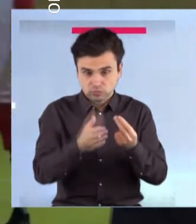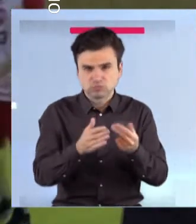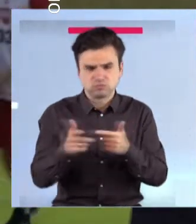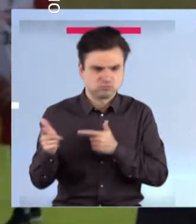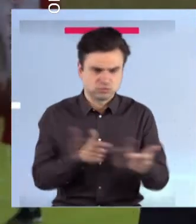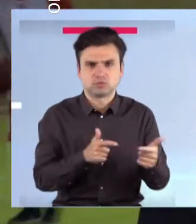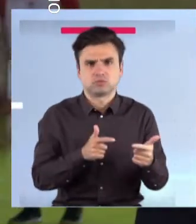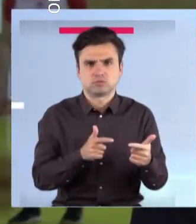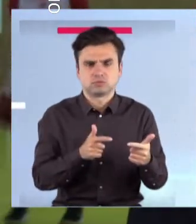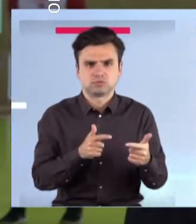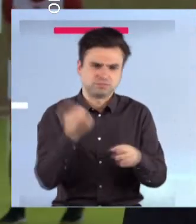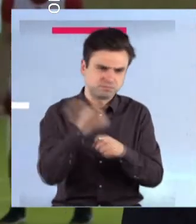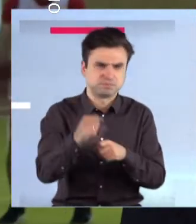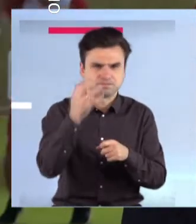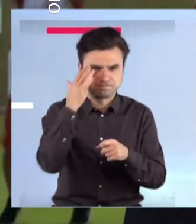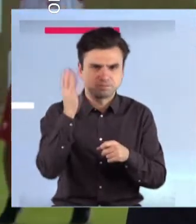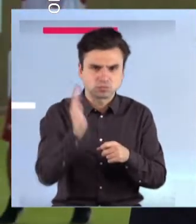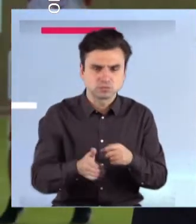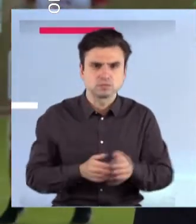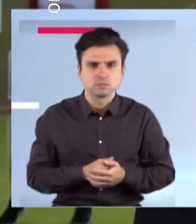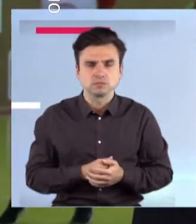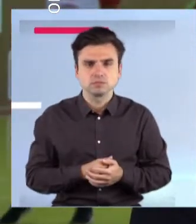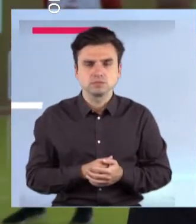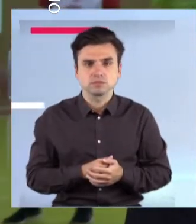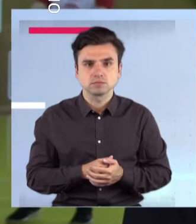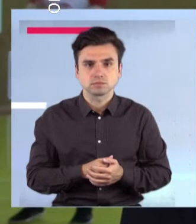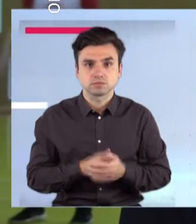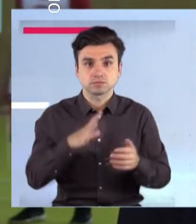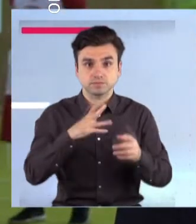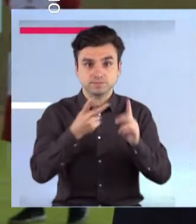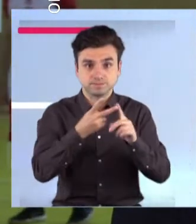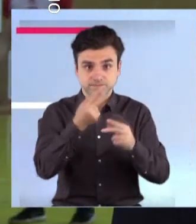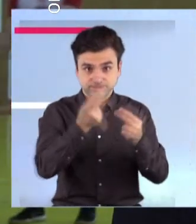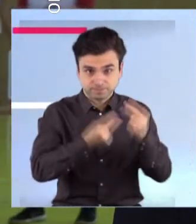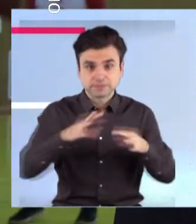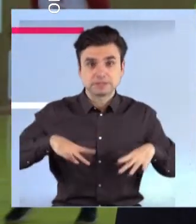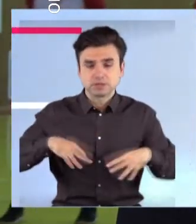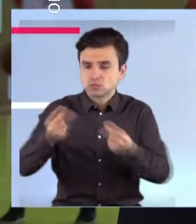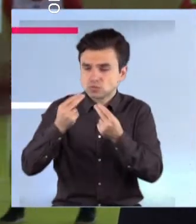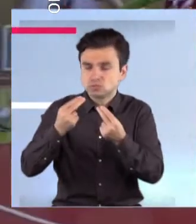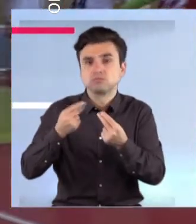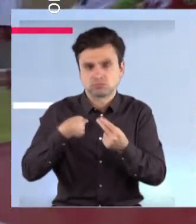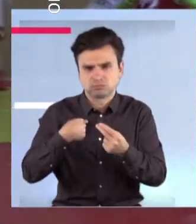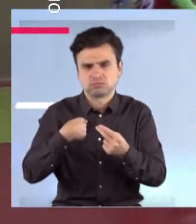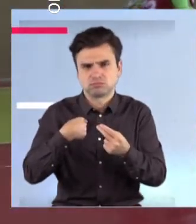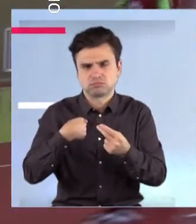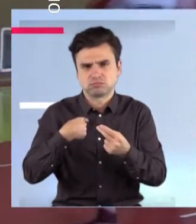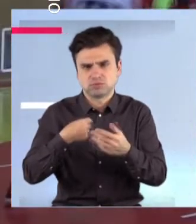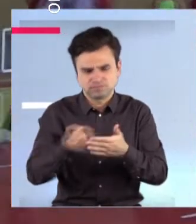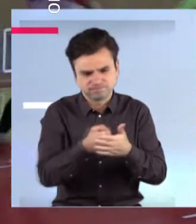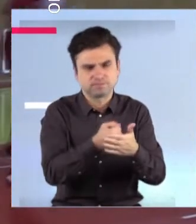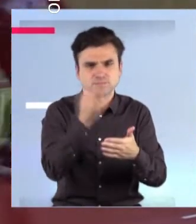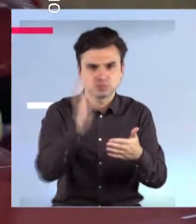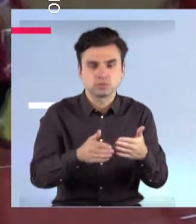Першим суперником нам впався любительський клуб із Києва. Я думаю, для нас це не буде проблеми. Віримо, що